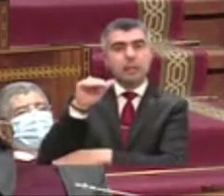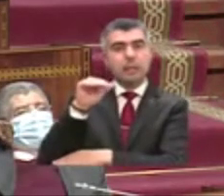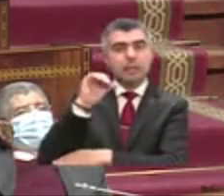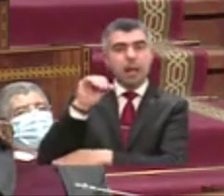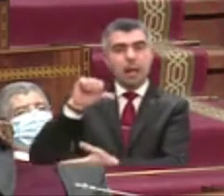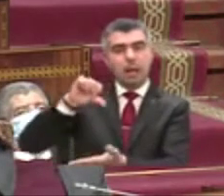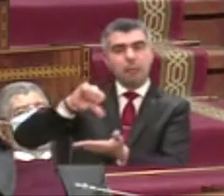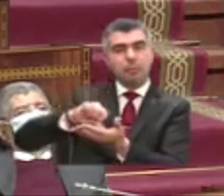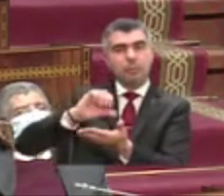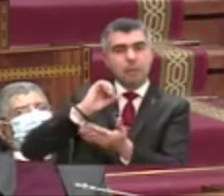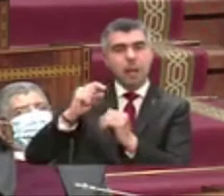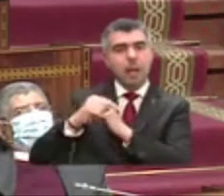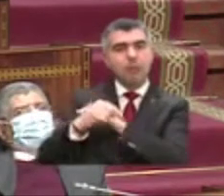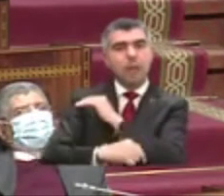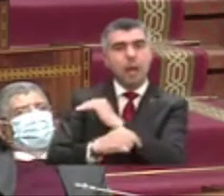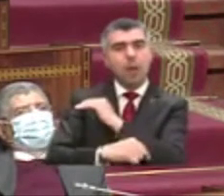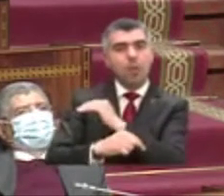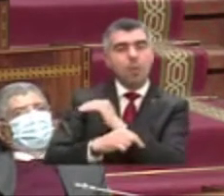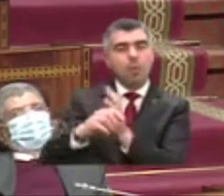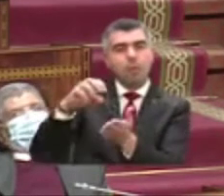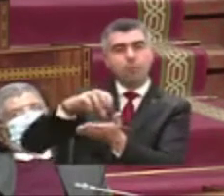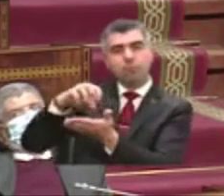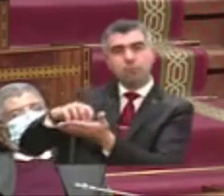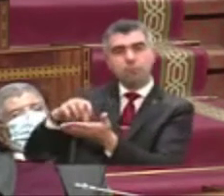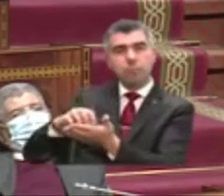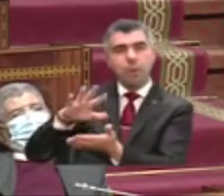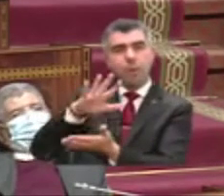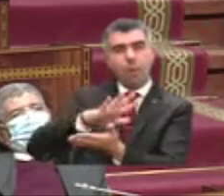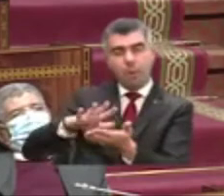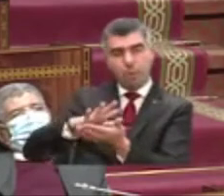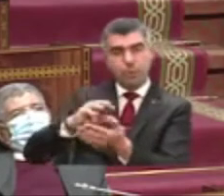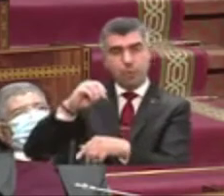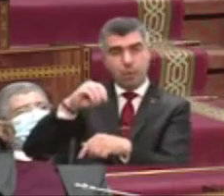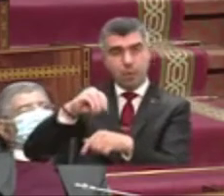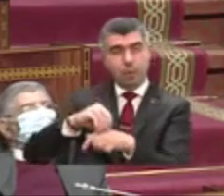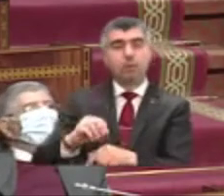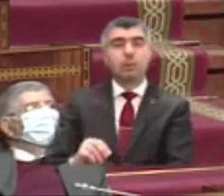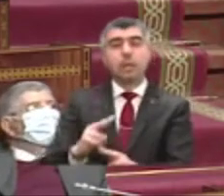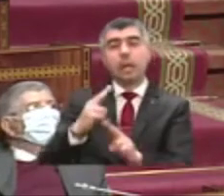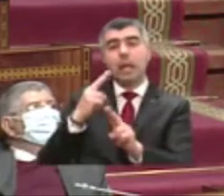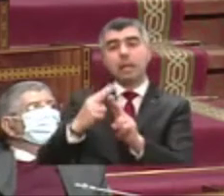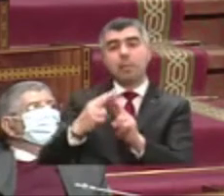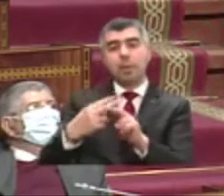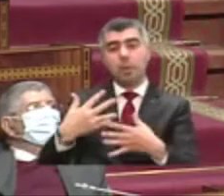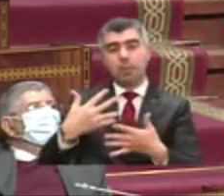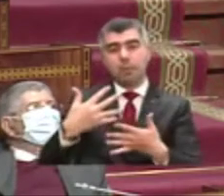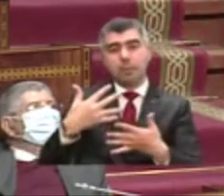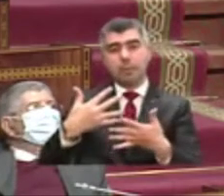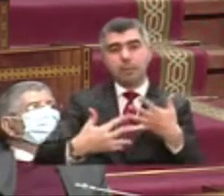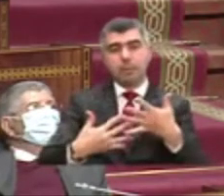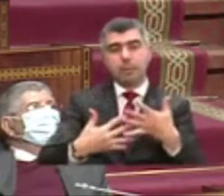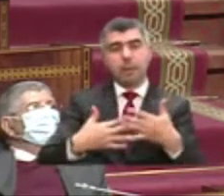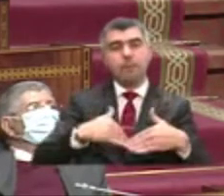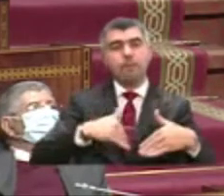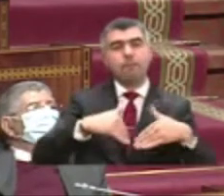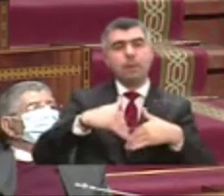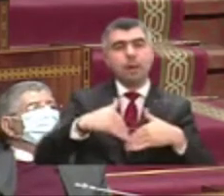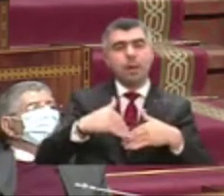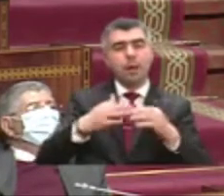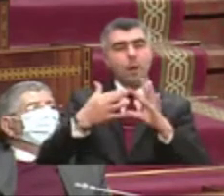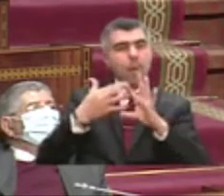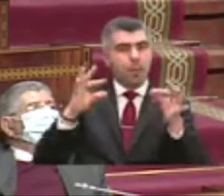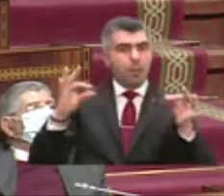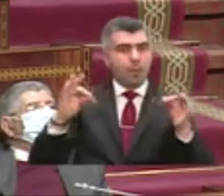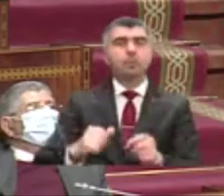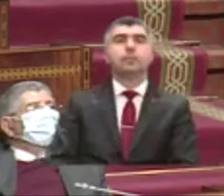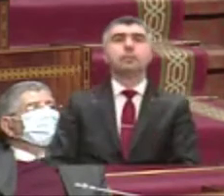الإقليمية الرابطة بين أيترخا وسيدي عبد الله بالعيد، والطريق الإقليمية الرابطة بين أيترخا والنابور إلى غير ذلك. محاور